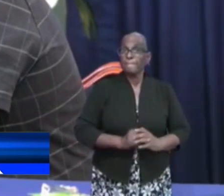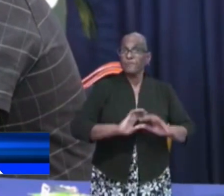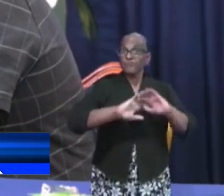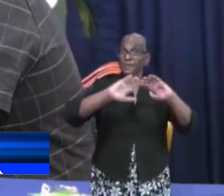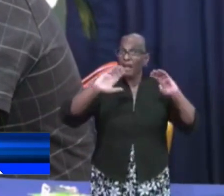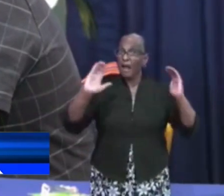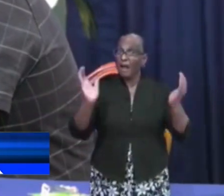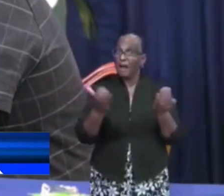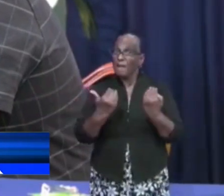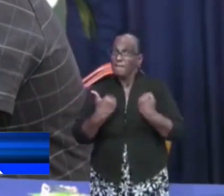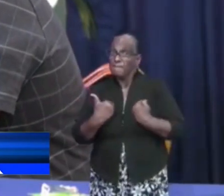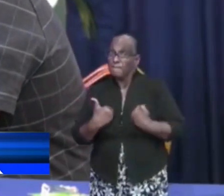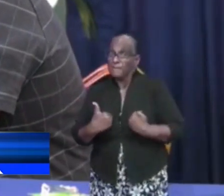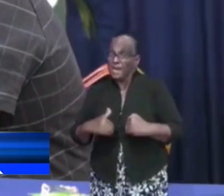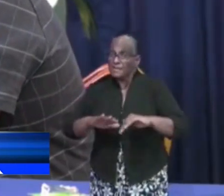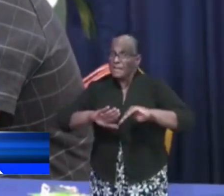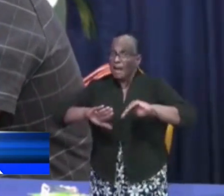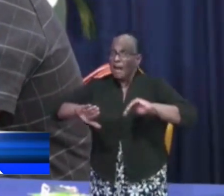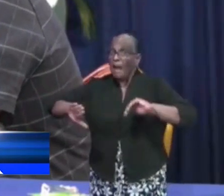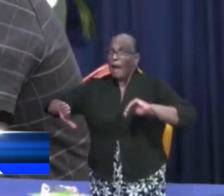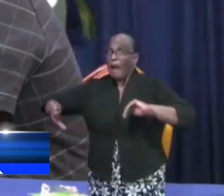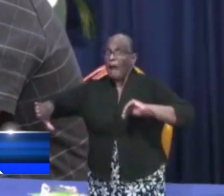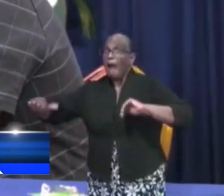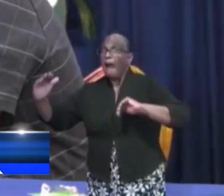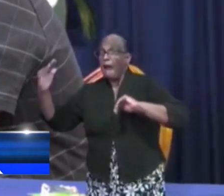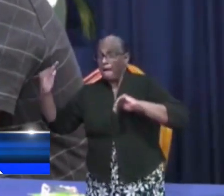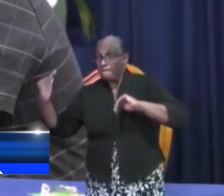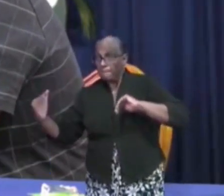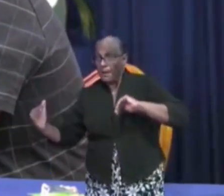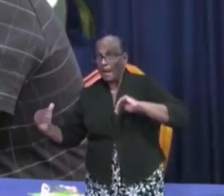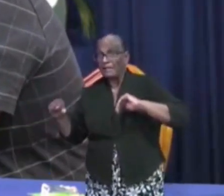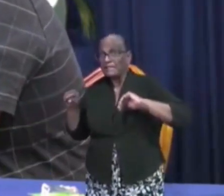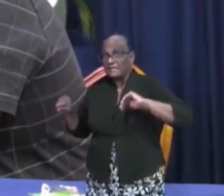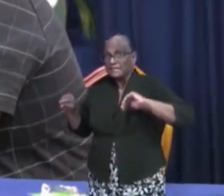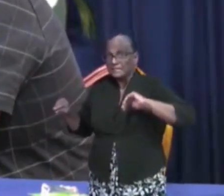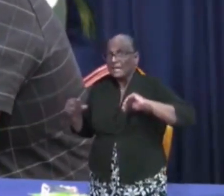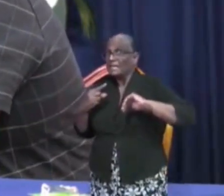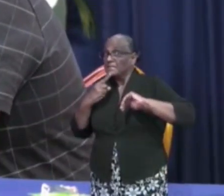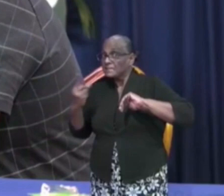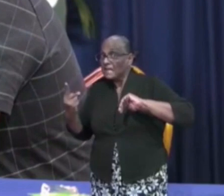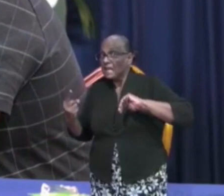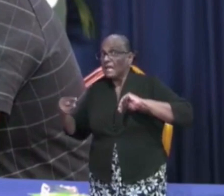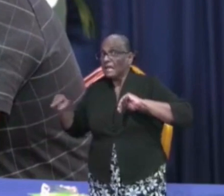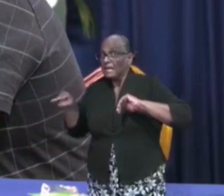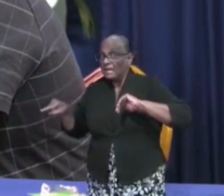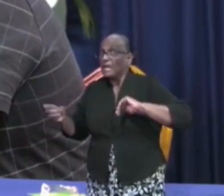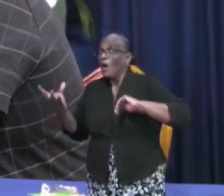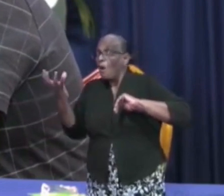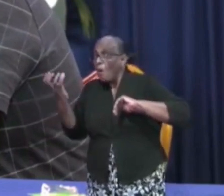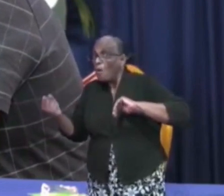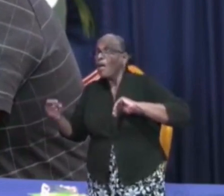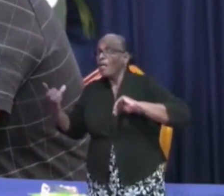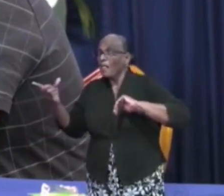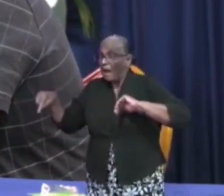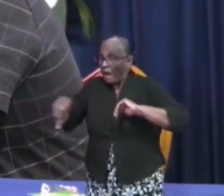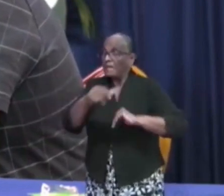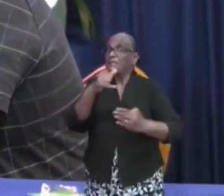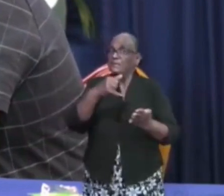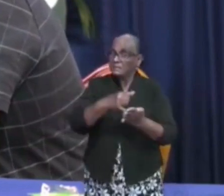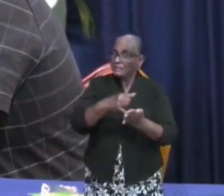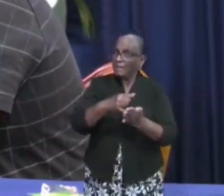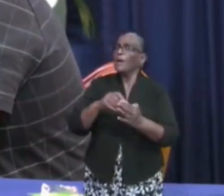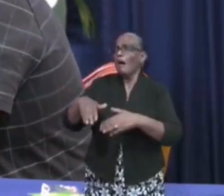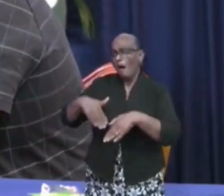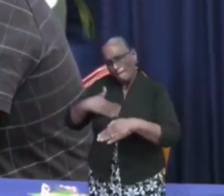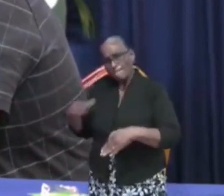Alle mensen die in quarantaine zijn zullen dus, indien zij aangeven dat zij dus gebruik wensen te maken van hun recht om te stemmen, zullen